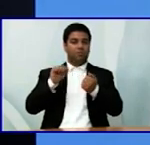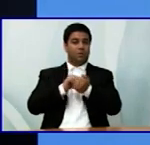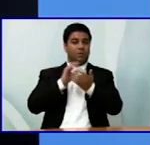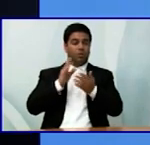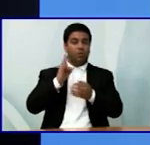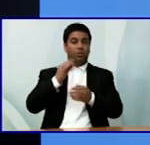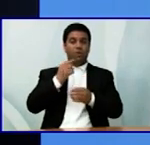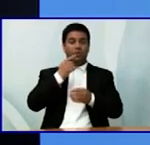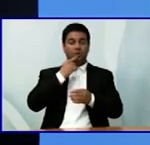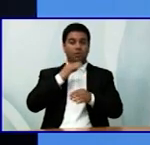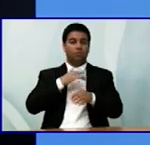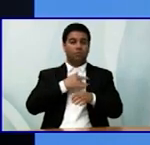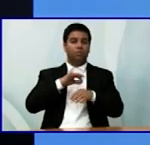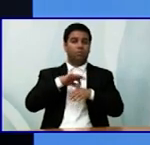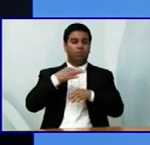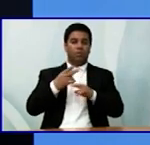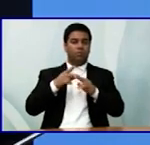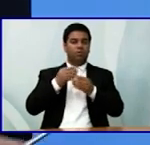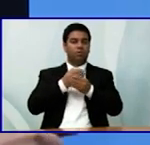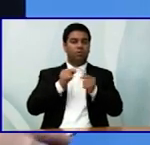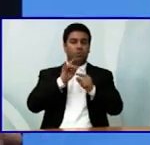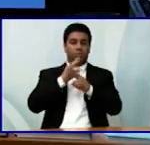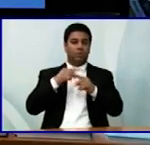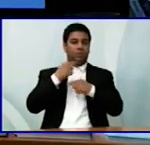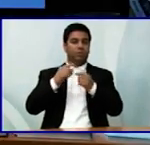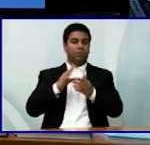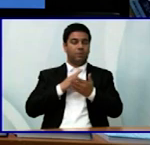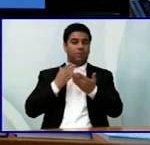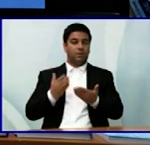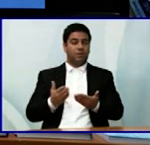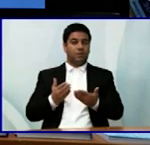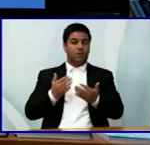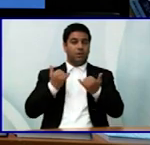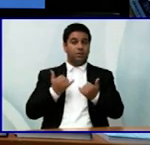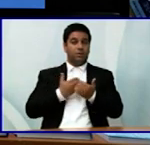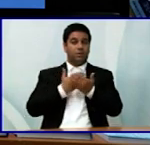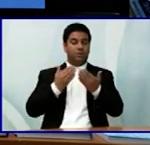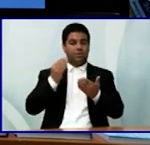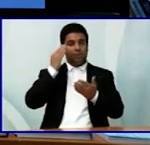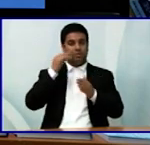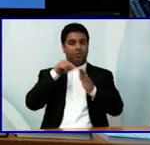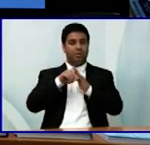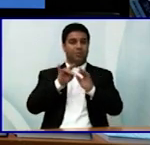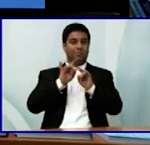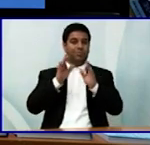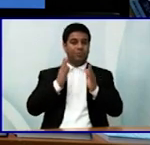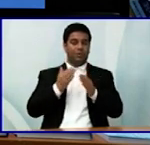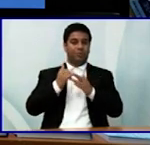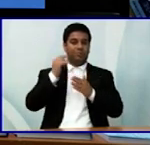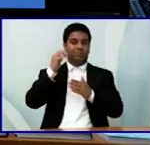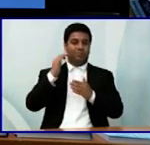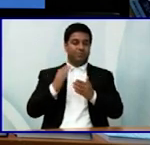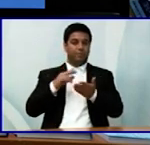yarasi bitmaydi degan naqlni keltirib o'tganlar. Keling, endi namuna sifatida sizga